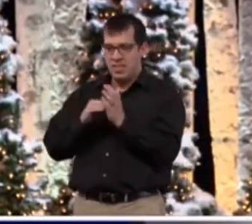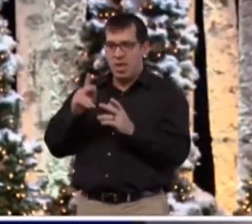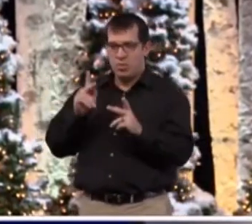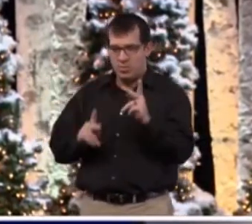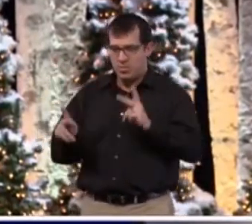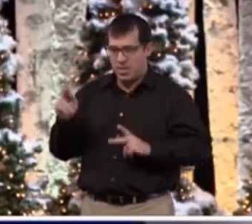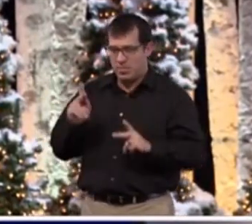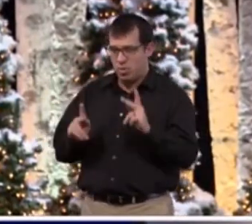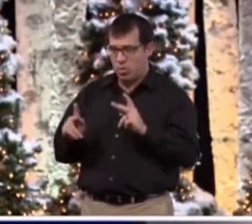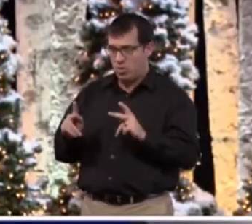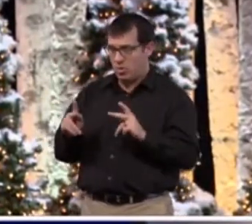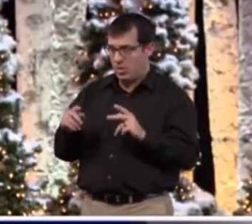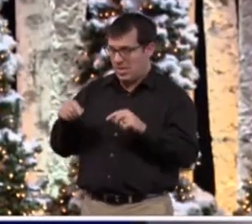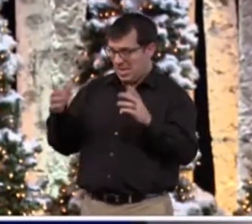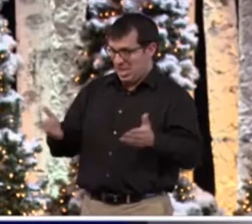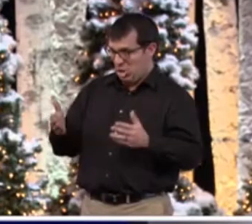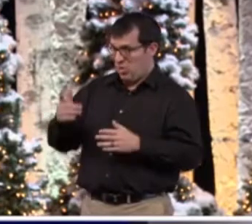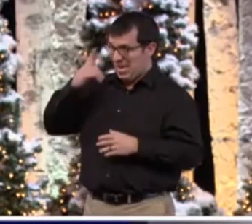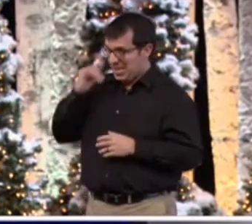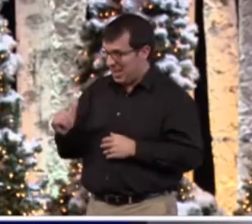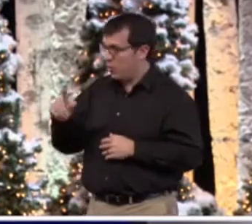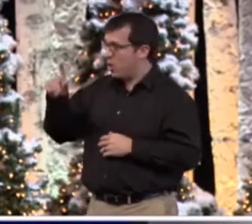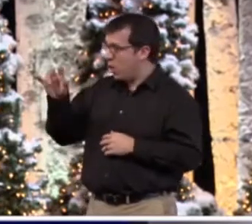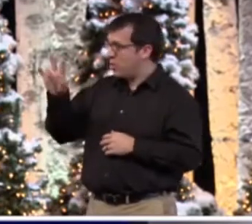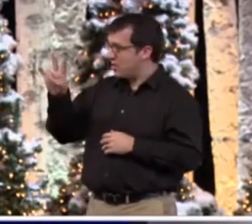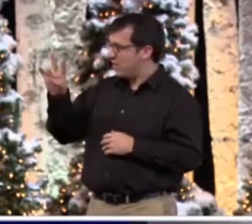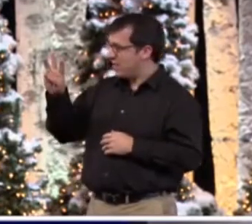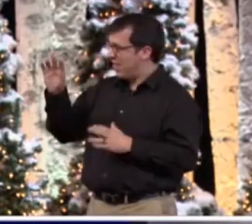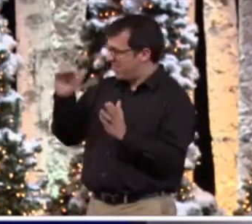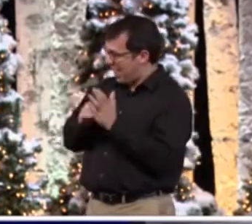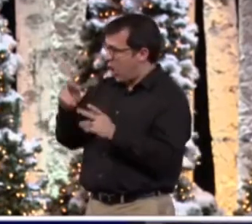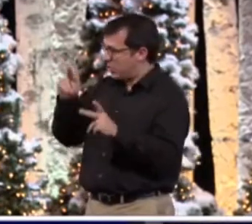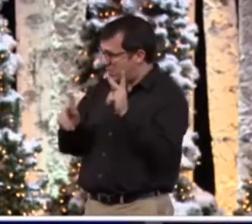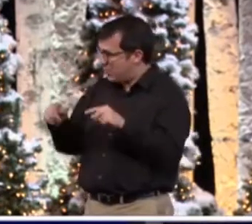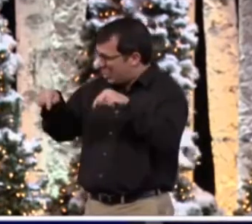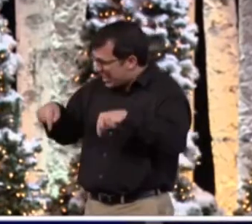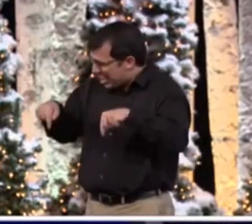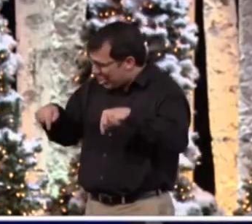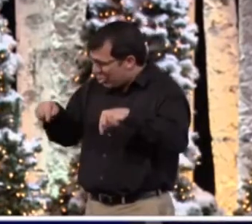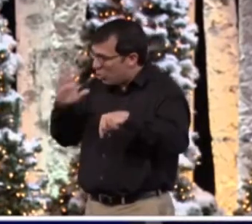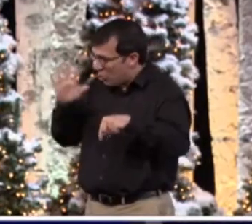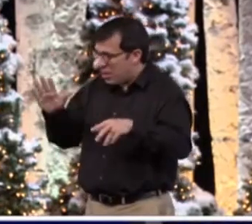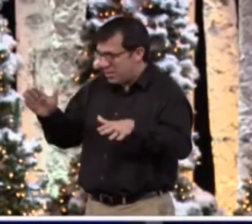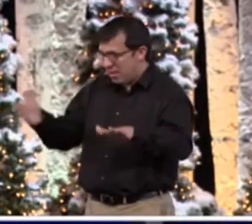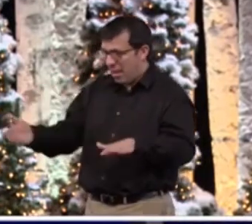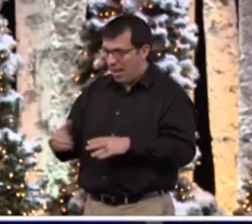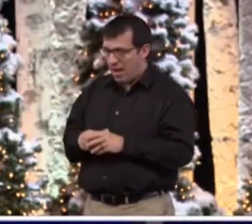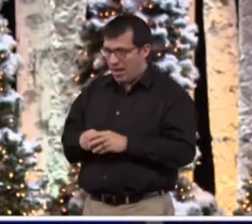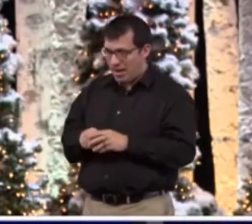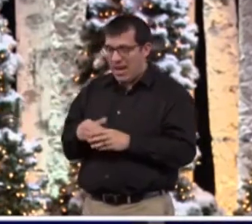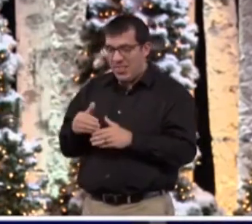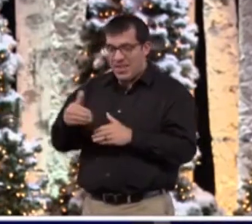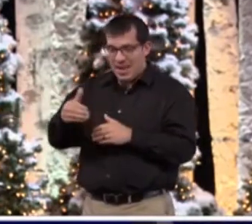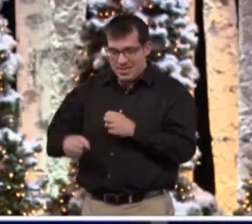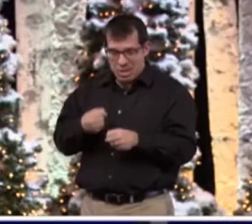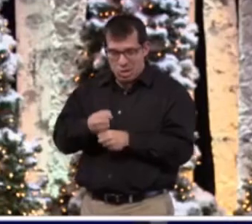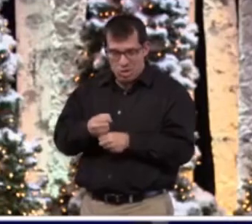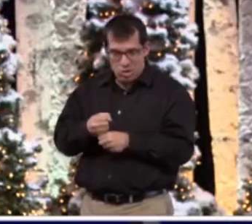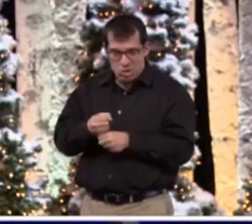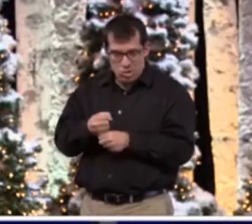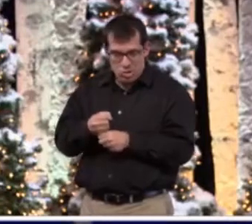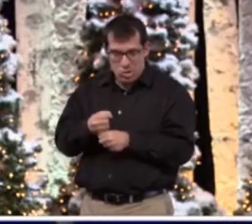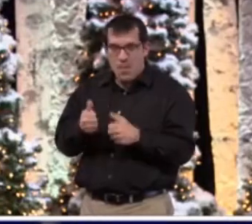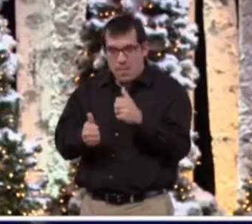क्यालिफोर्नियामा 176,000 मानिसहरु अबको 365 दिनहरुमा मर्ने छन्। तिनीहरु मध्ये